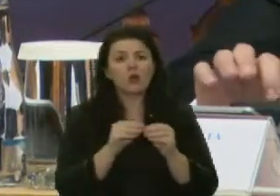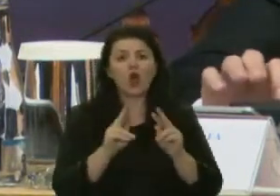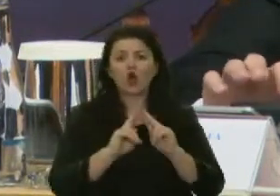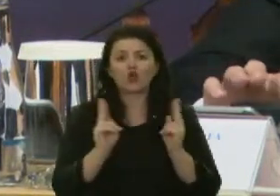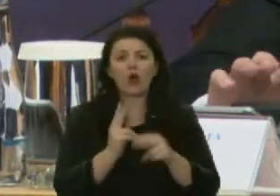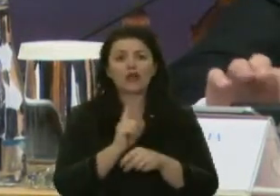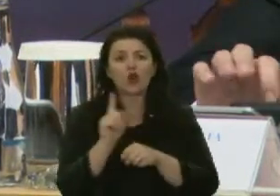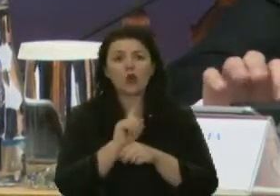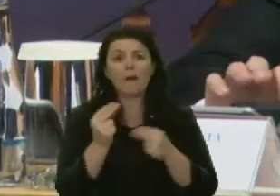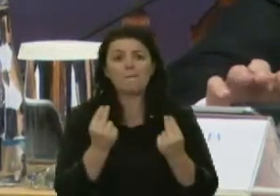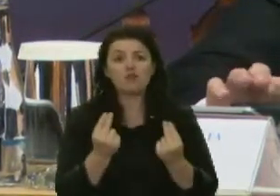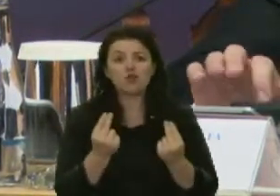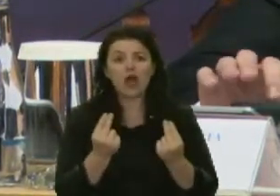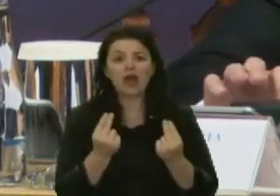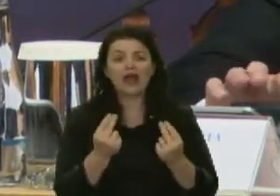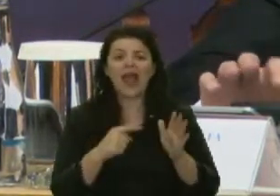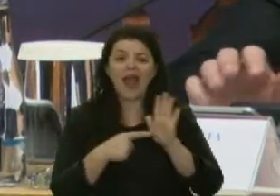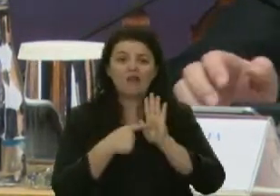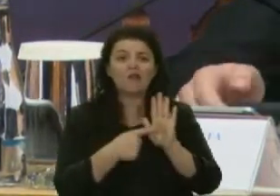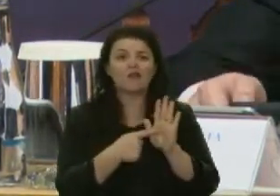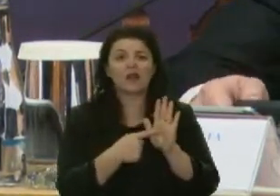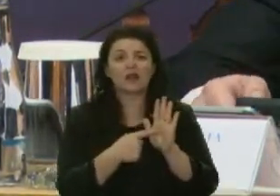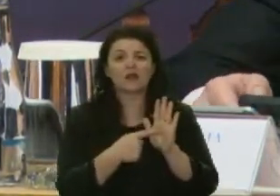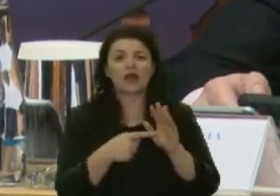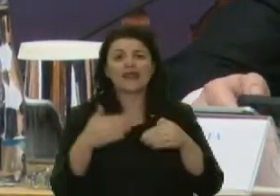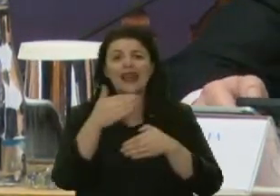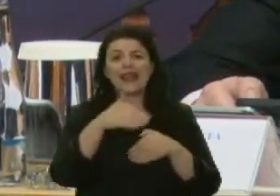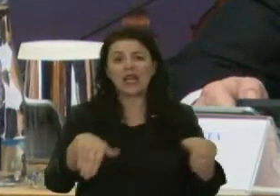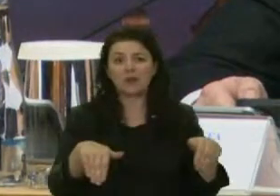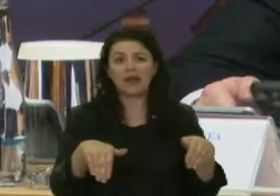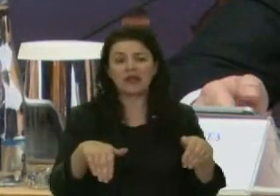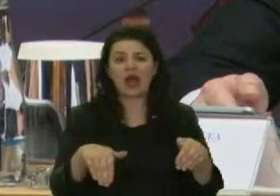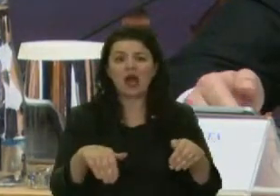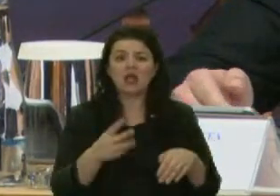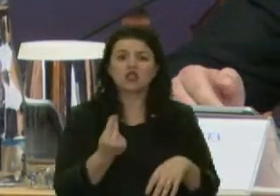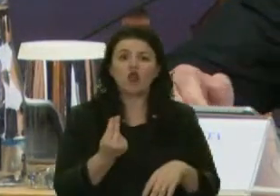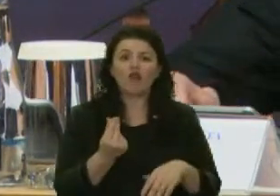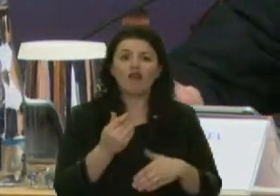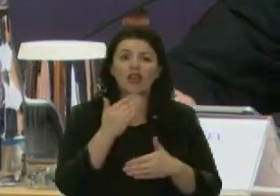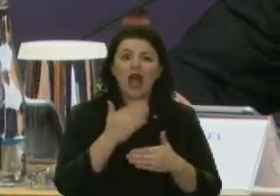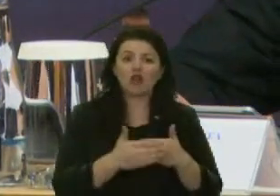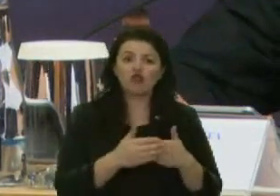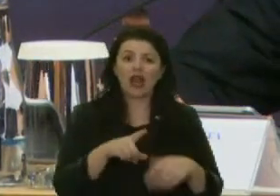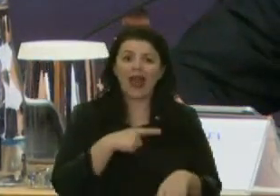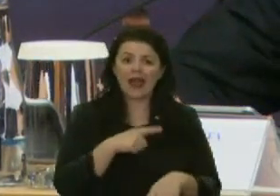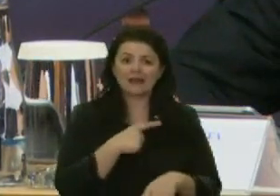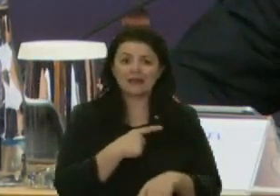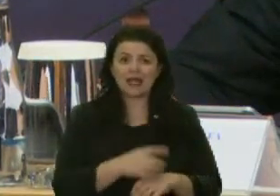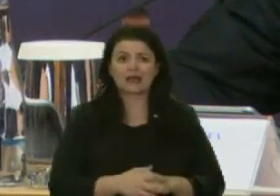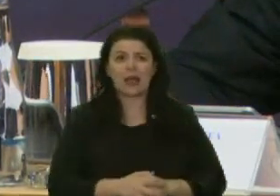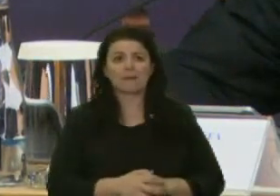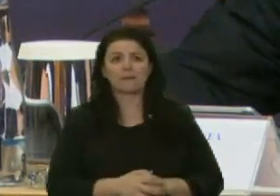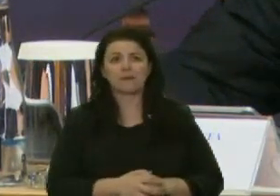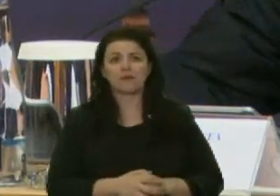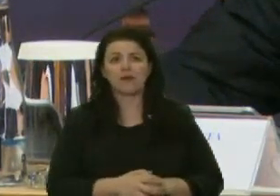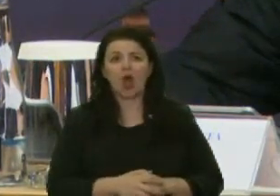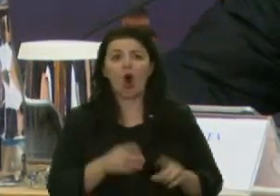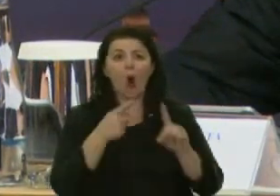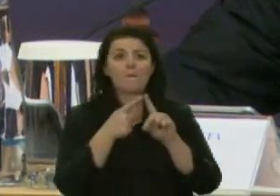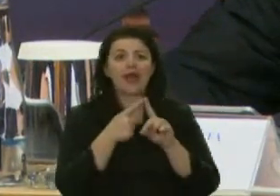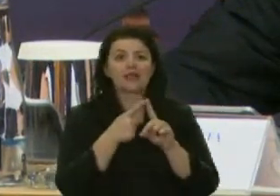posibile din oraș Evident în limita resurselor financiare existente